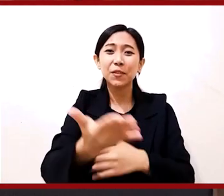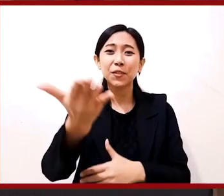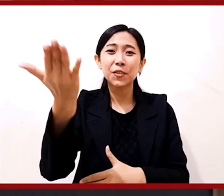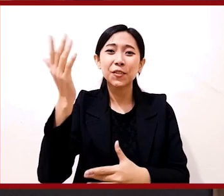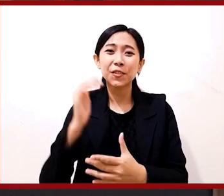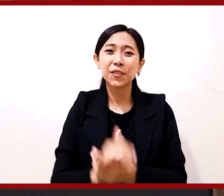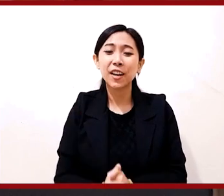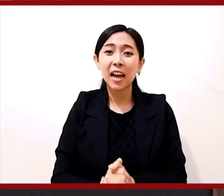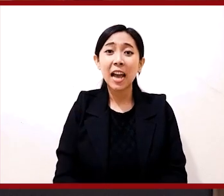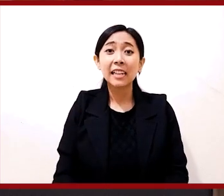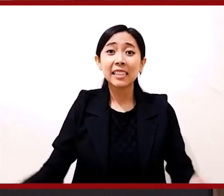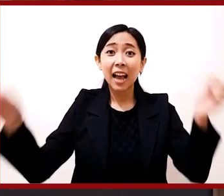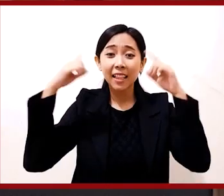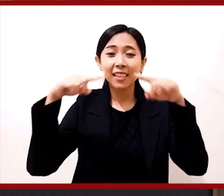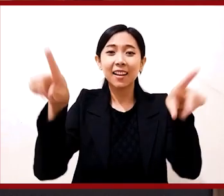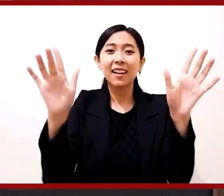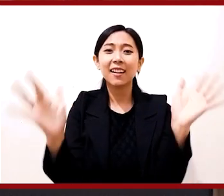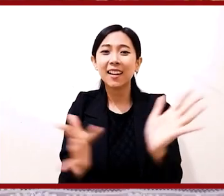Yesus dalammu,